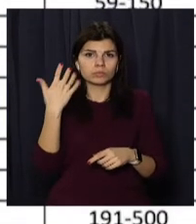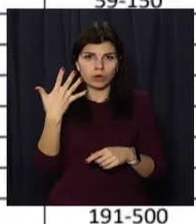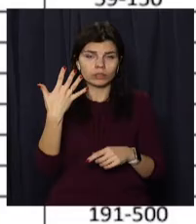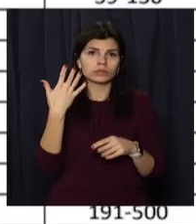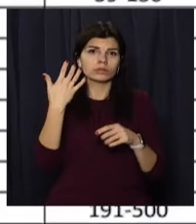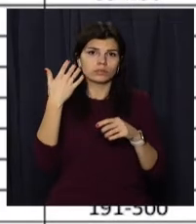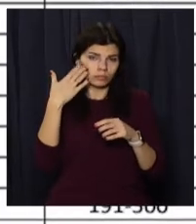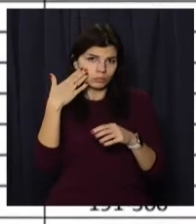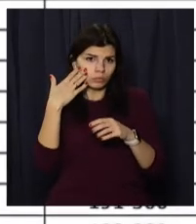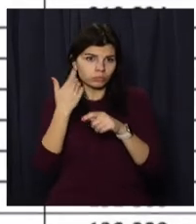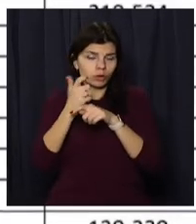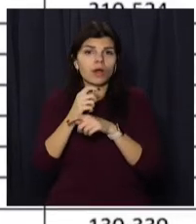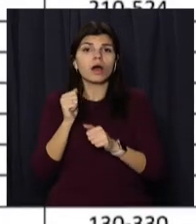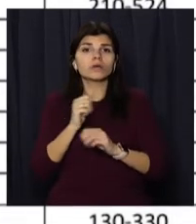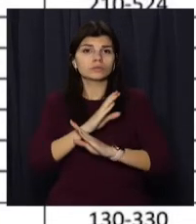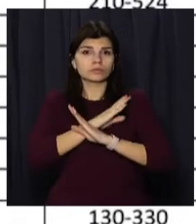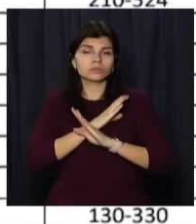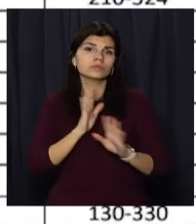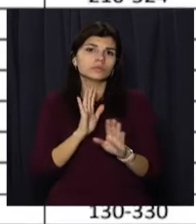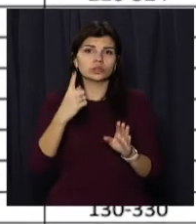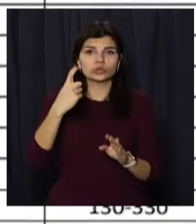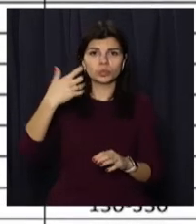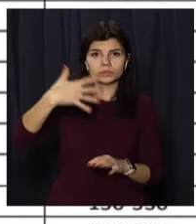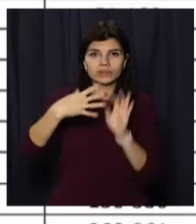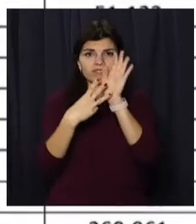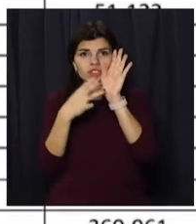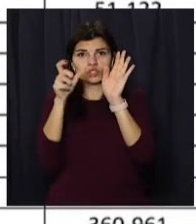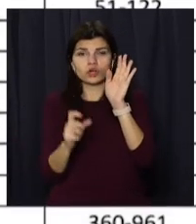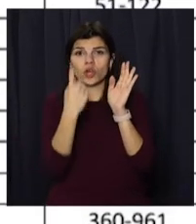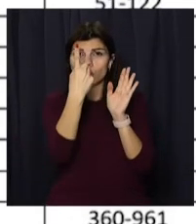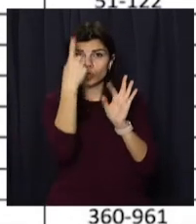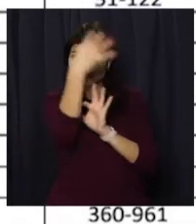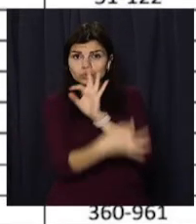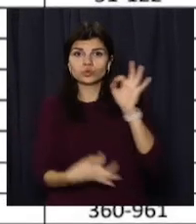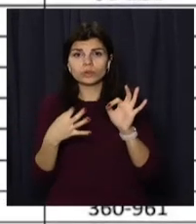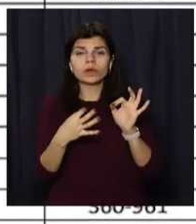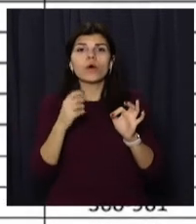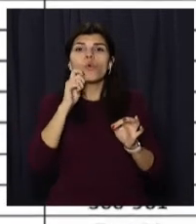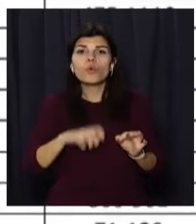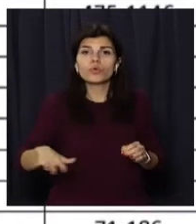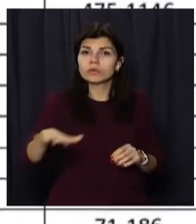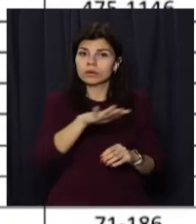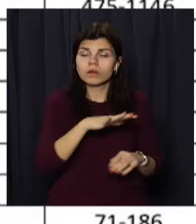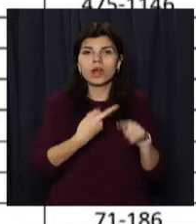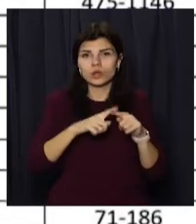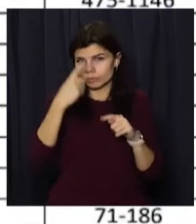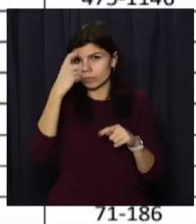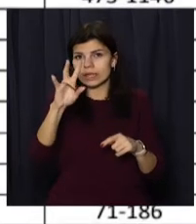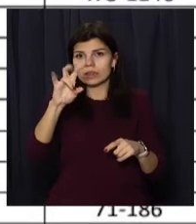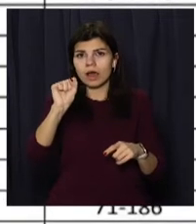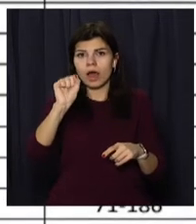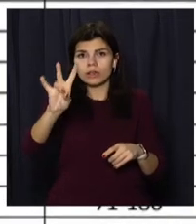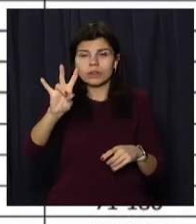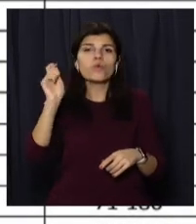щодня. Середня летальність від корони становила 158 людей на добу, говорять у НАН України. За прогнозом,